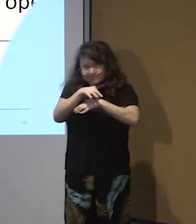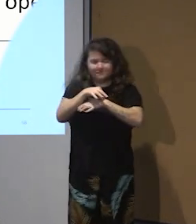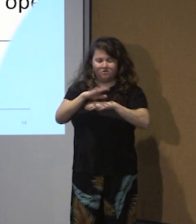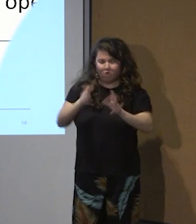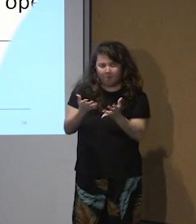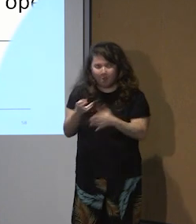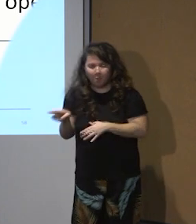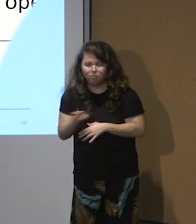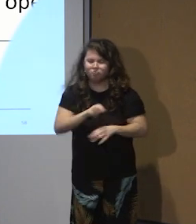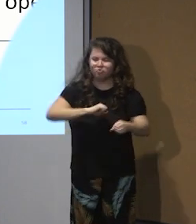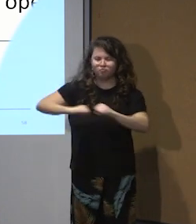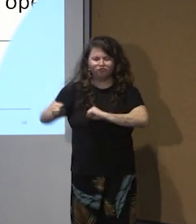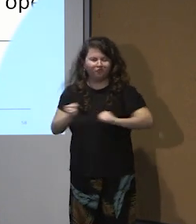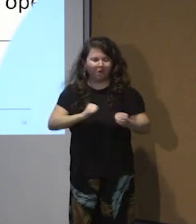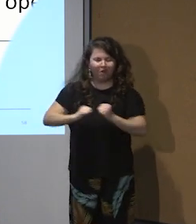sans risque de